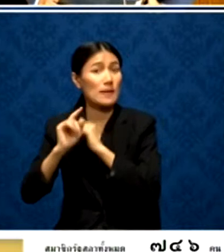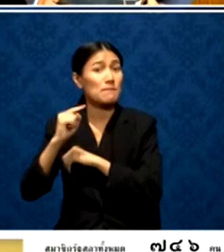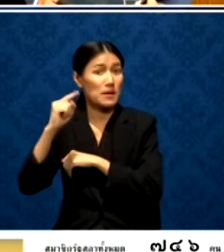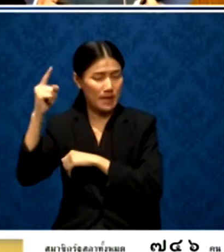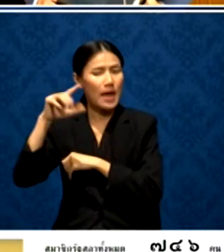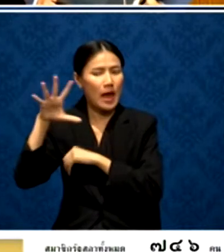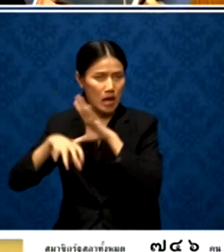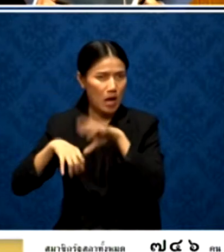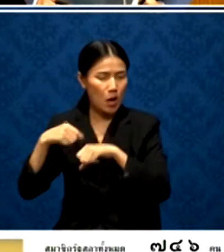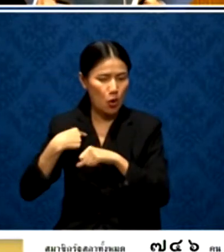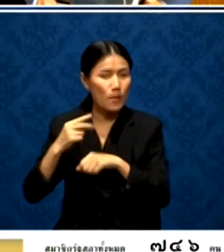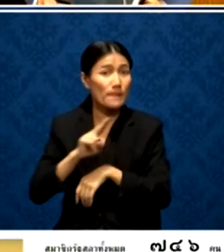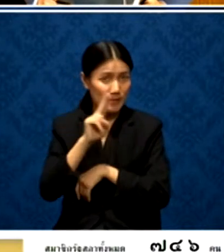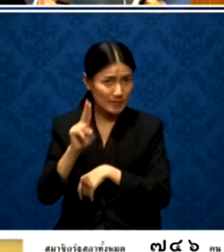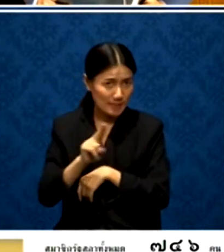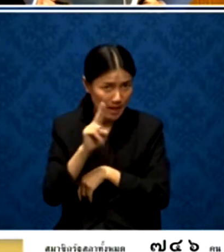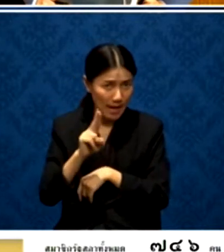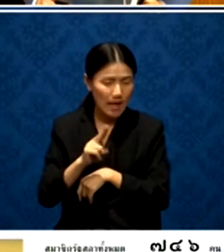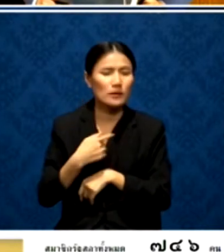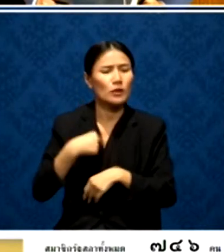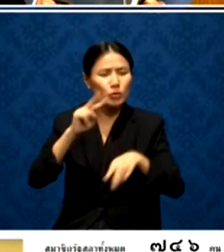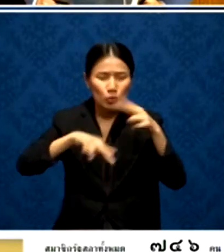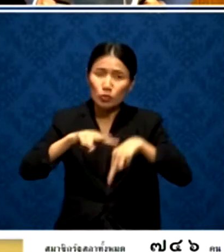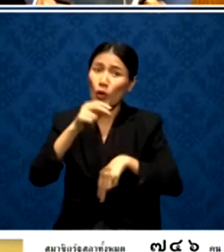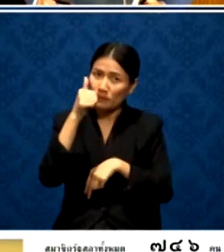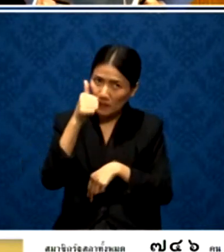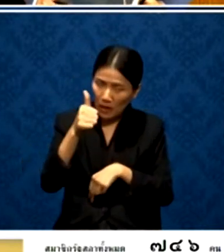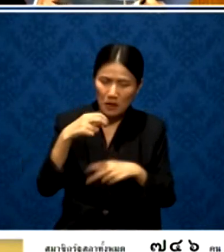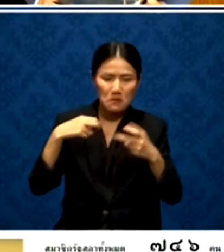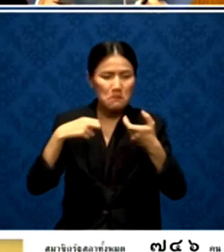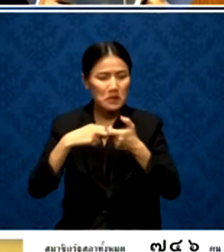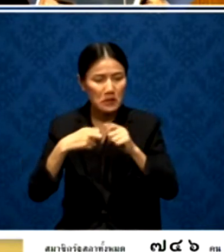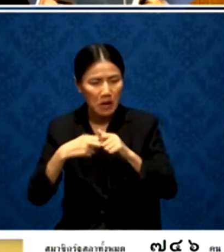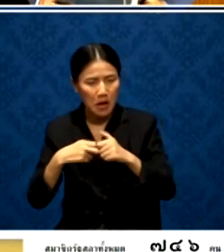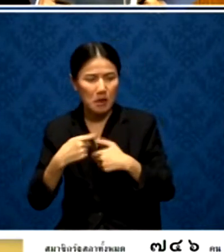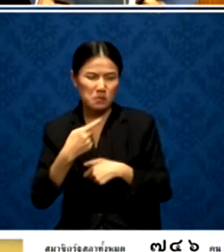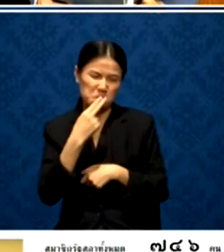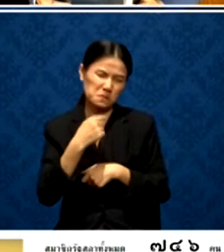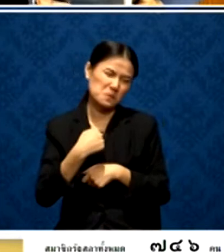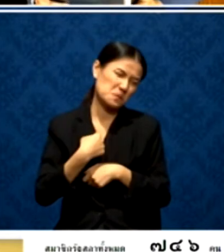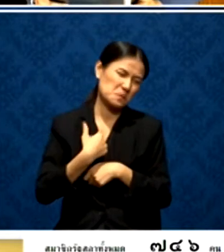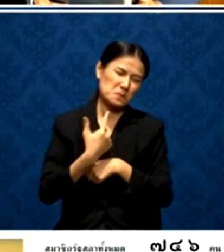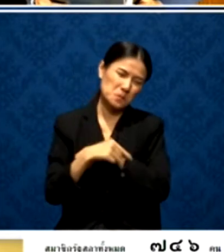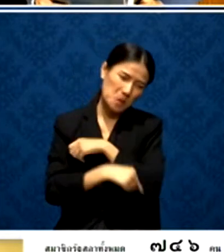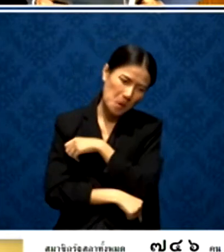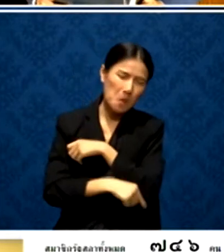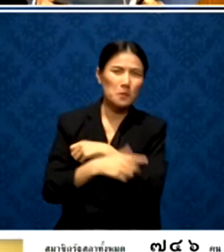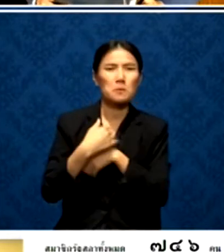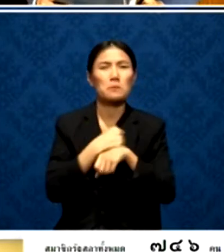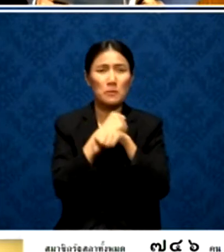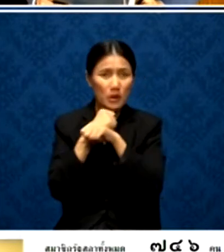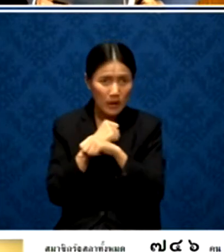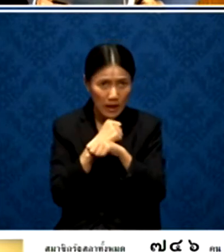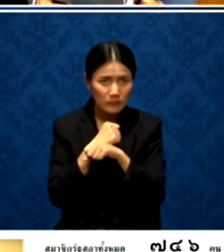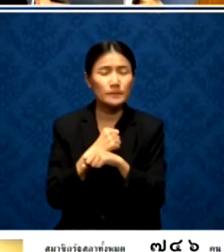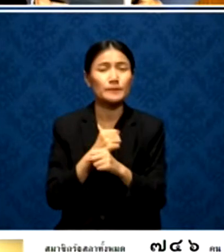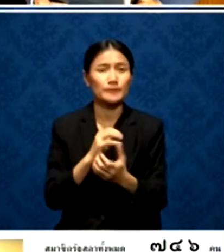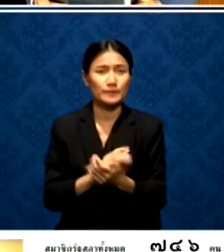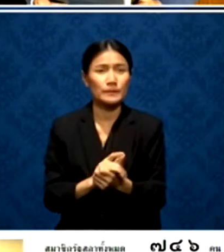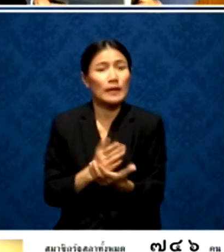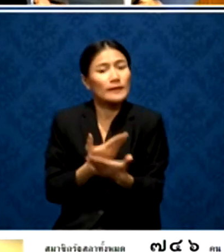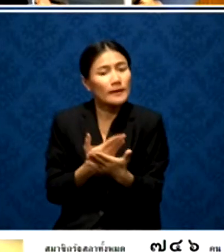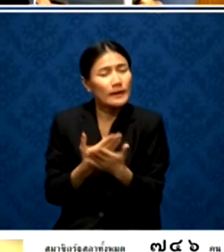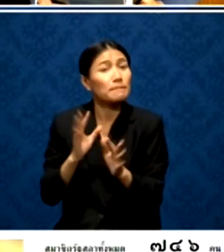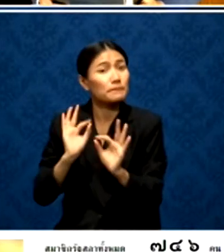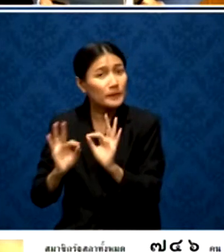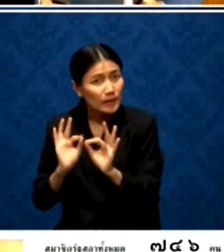ภาพสร้างความโปร่งใสขจัดช่องโหว่ในการธุรกิจลดค่าใช้จ่ายและปรับปรุงการทำงานของภา